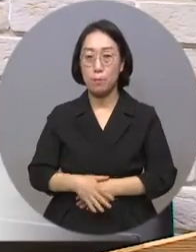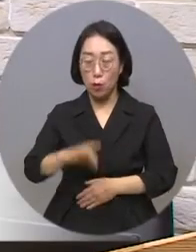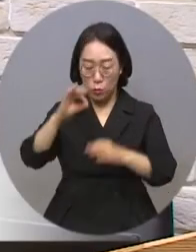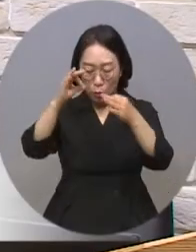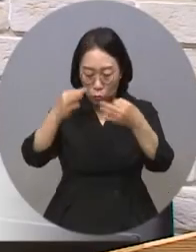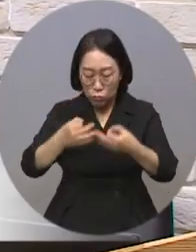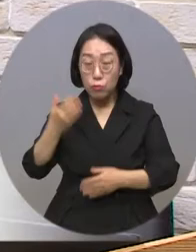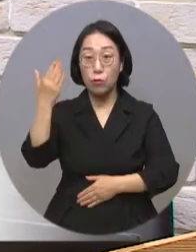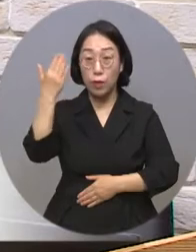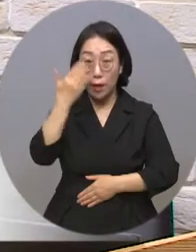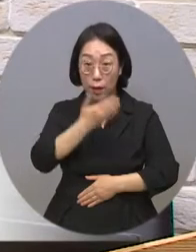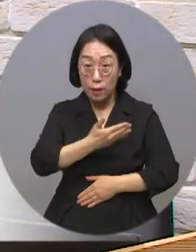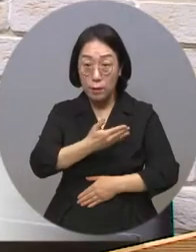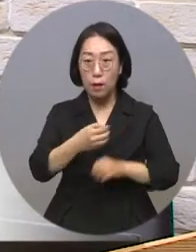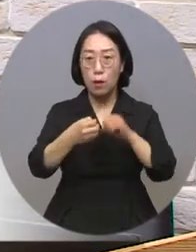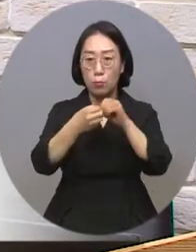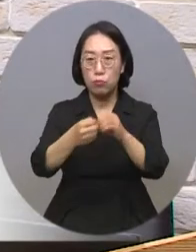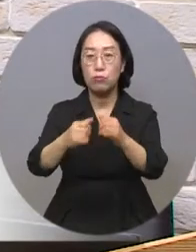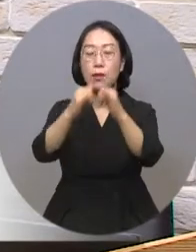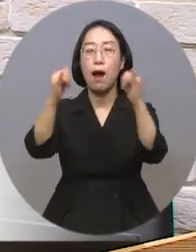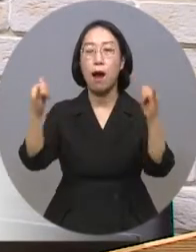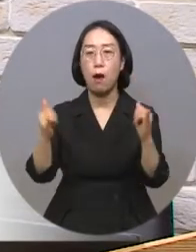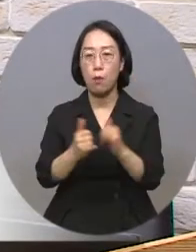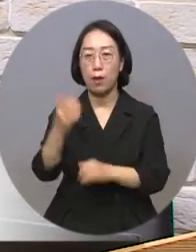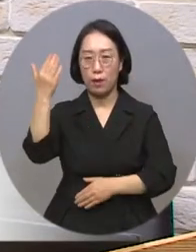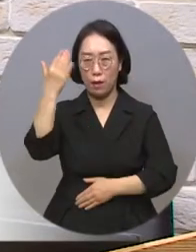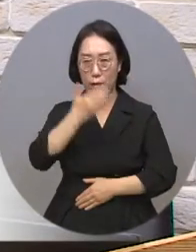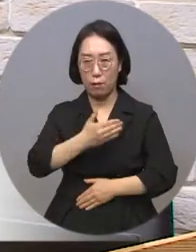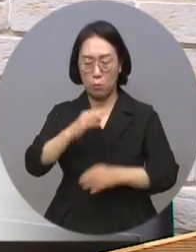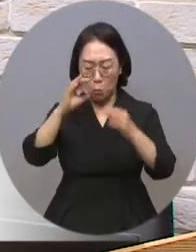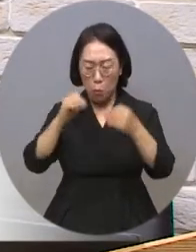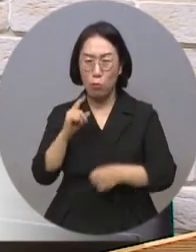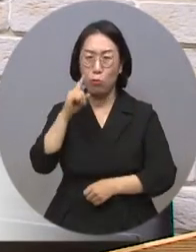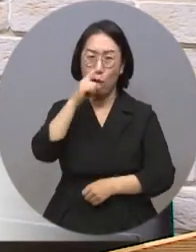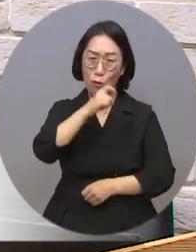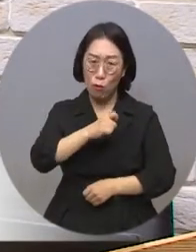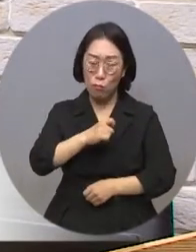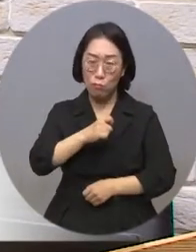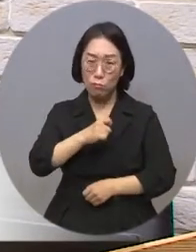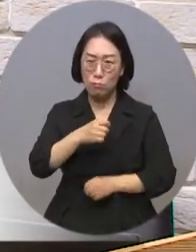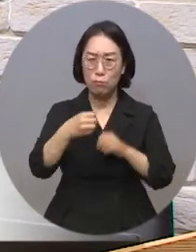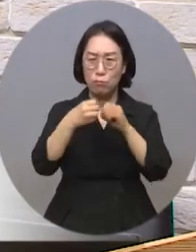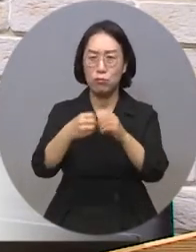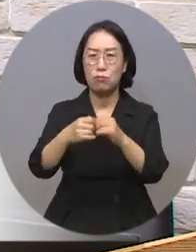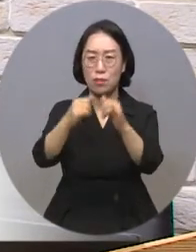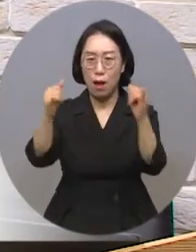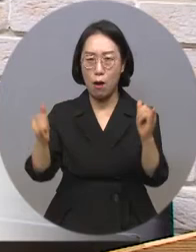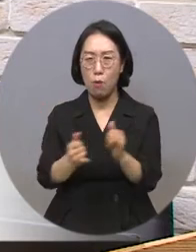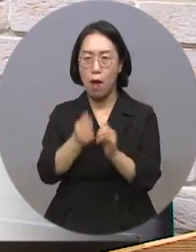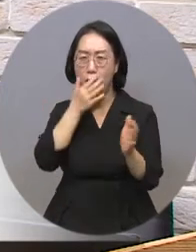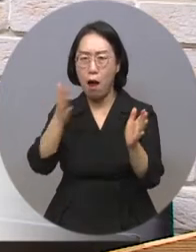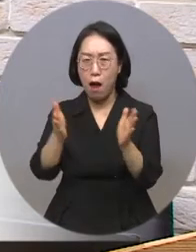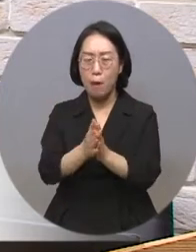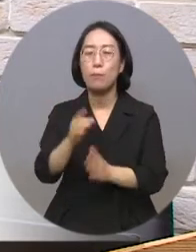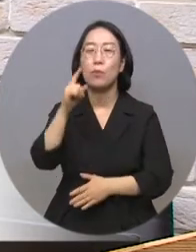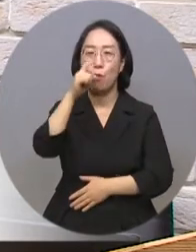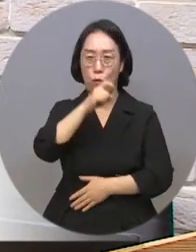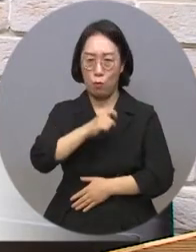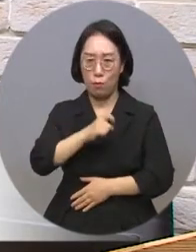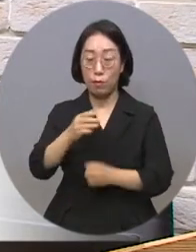깨끗해야 사회가 깨끗해지는 거 아니에요? 우리가 더러운 생각을 가지면 사회가 다 더럽잖아요. 그래서 그런